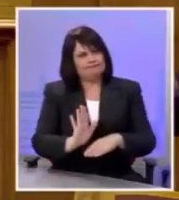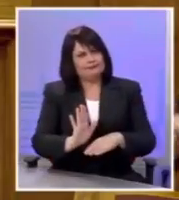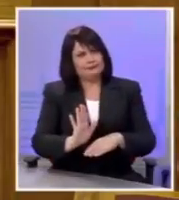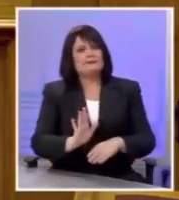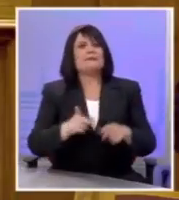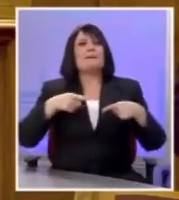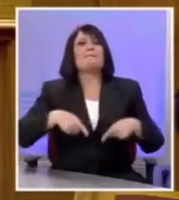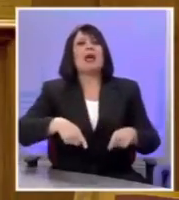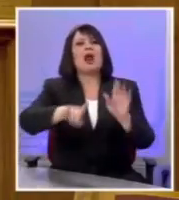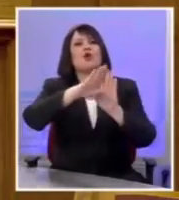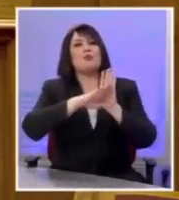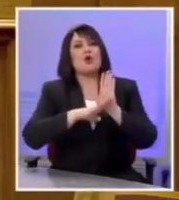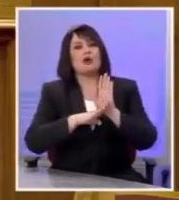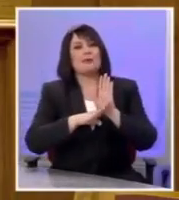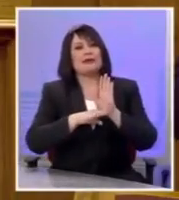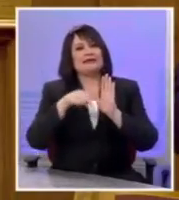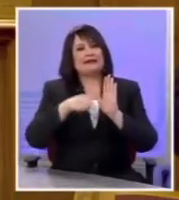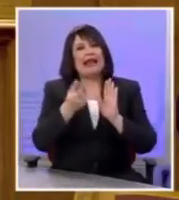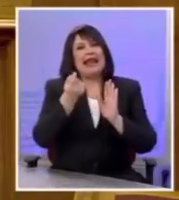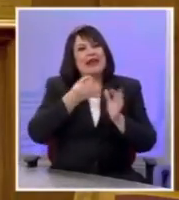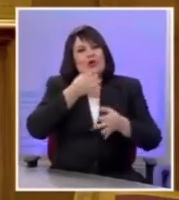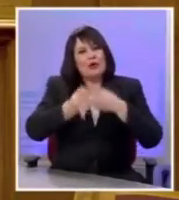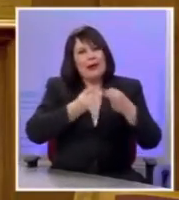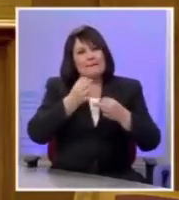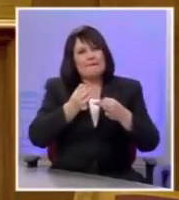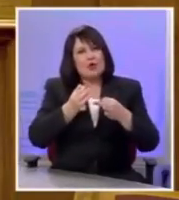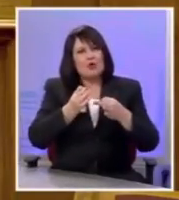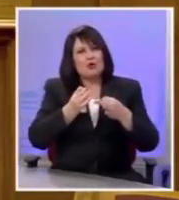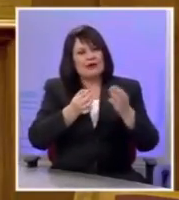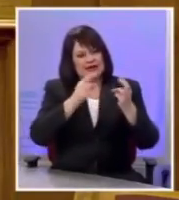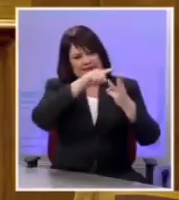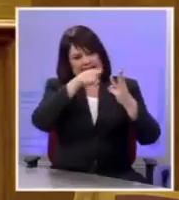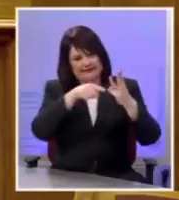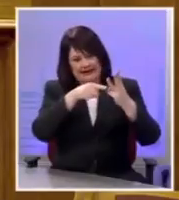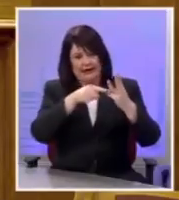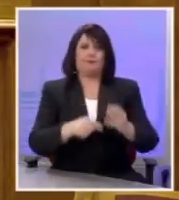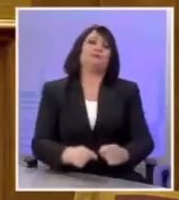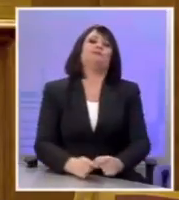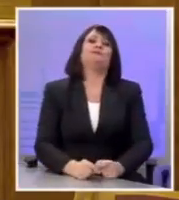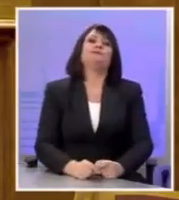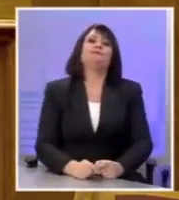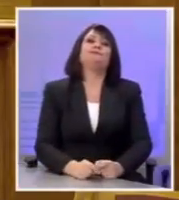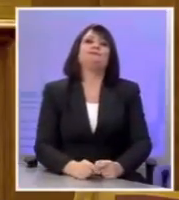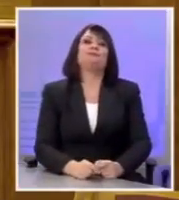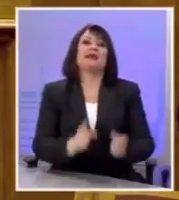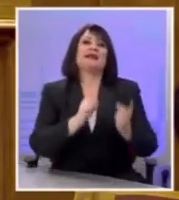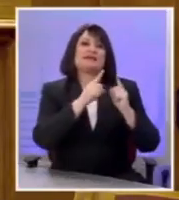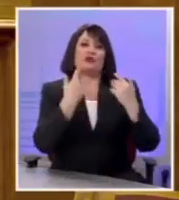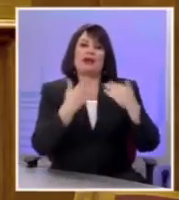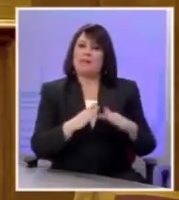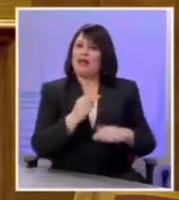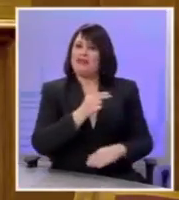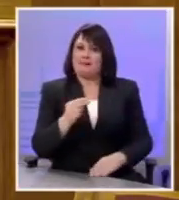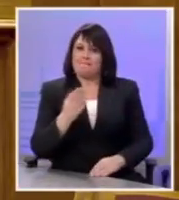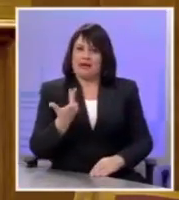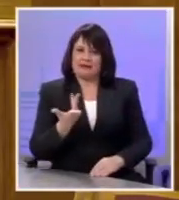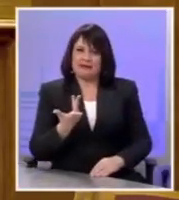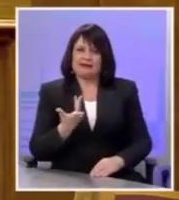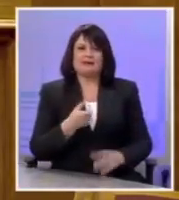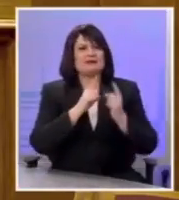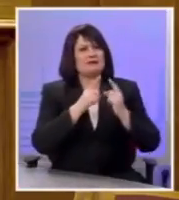παράλληλο πρόγραμμα. Επιτρέψτε μου λίγες κουβέντες για κάθε κομμάτι. Για τα συμφωνηθέντα. Παρόλο που τα